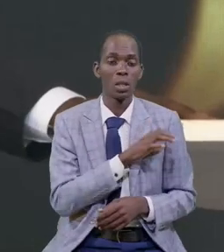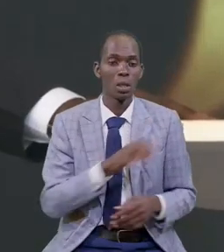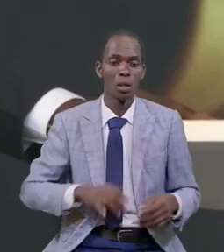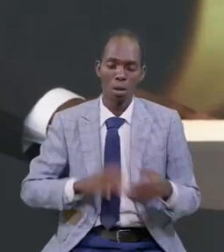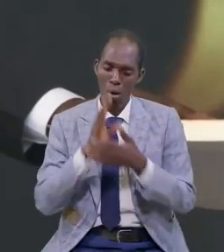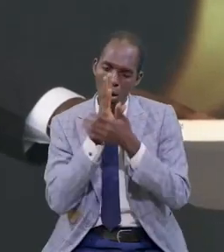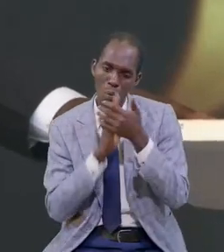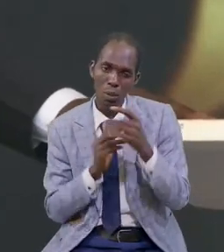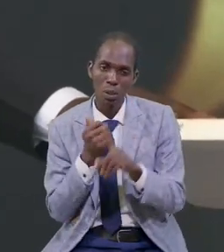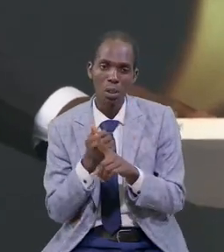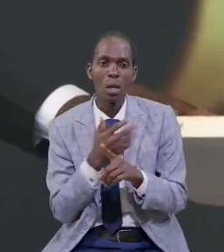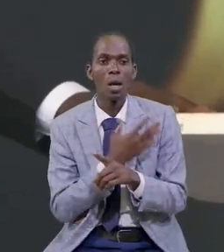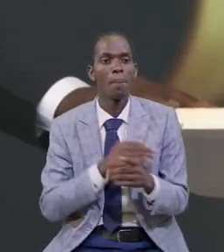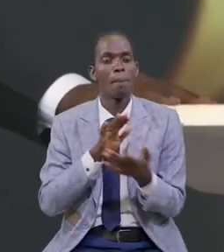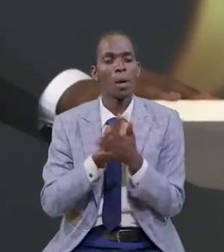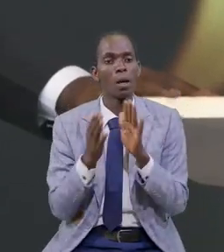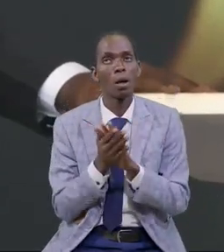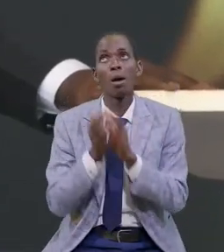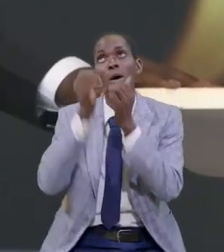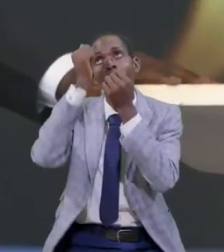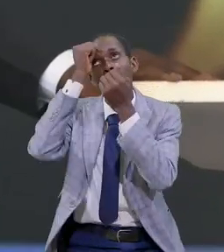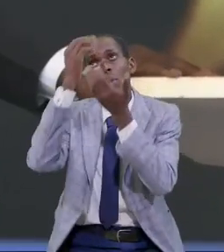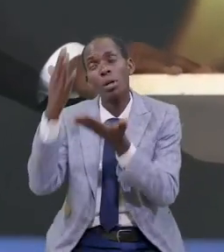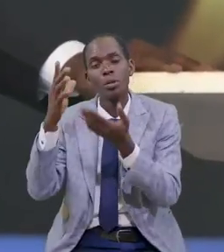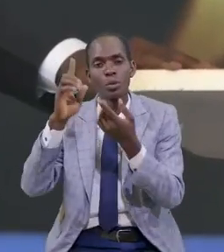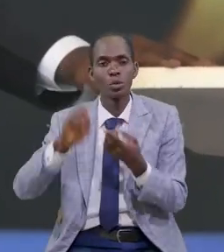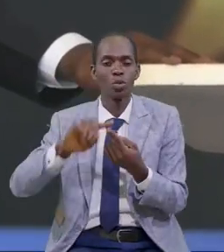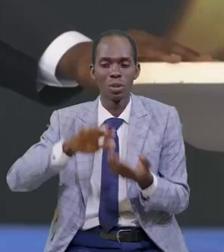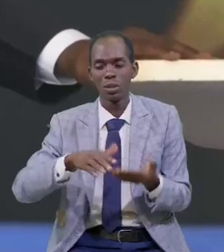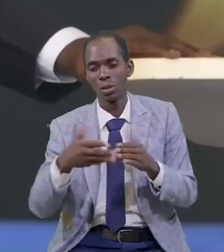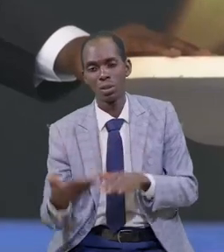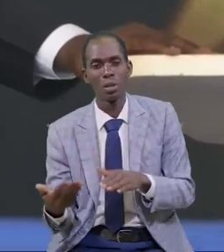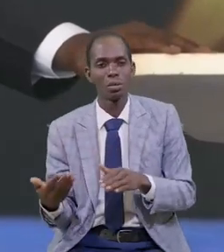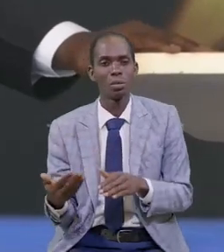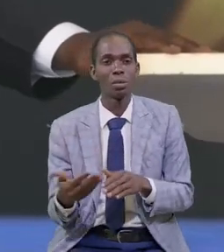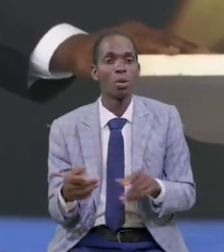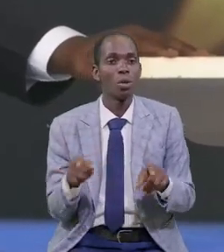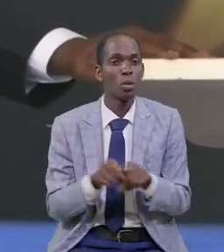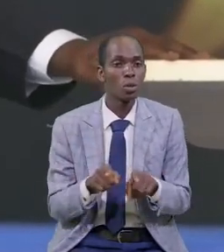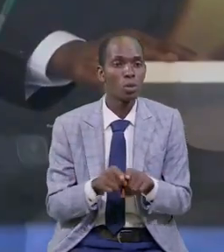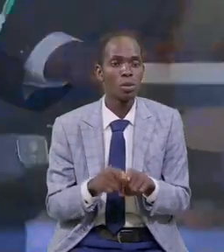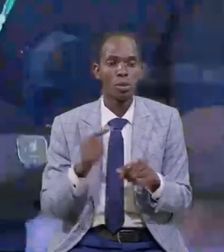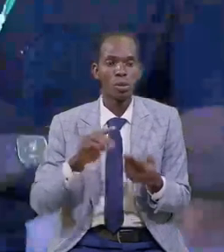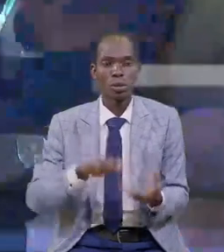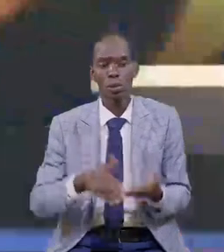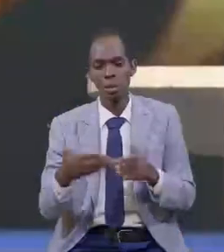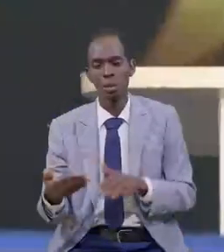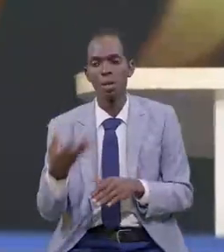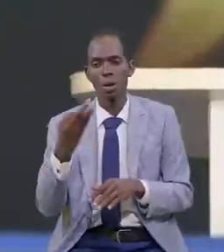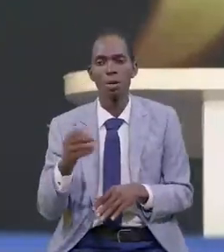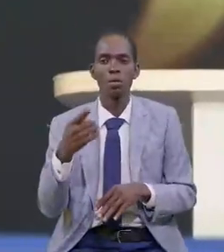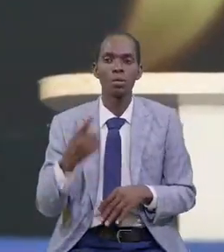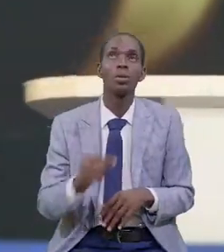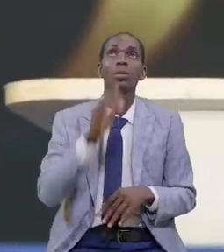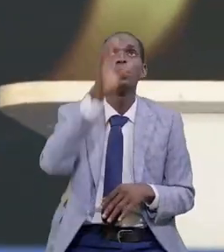rendant obéissant jusqu'à la mort même jusqu'à la mort de la